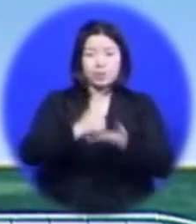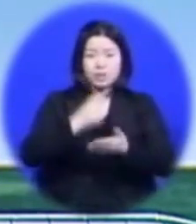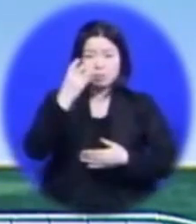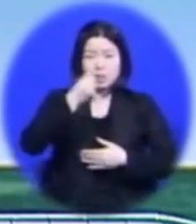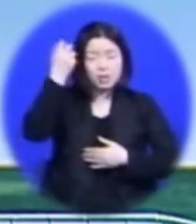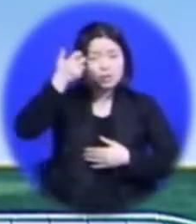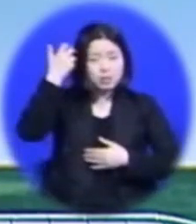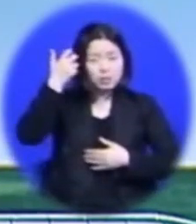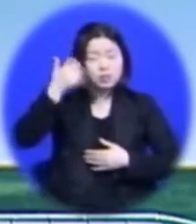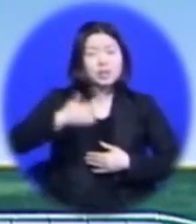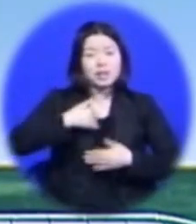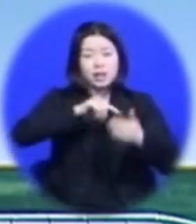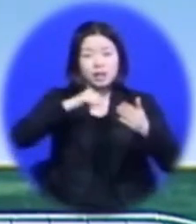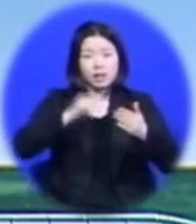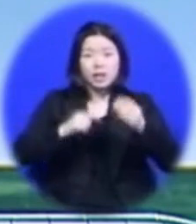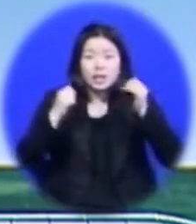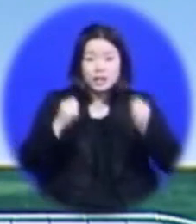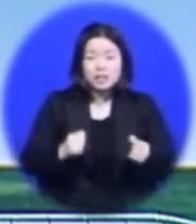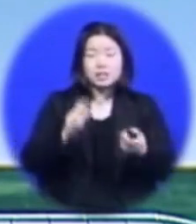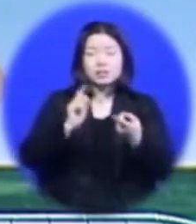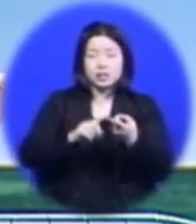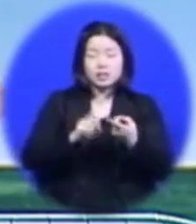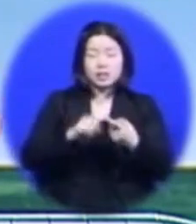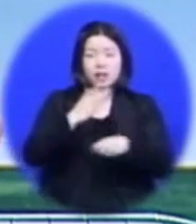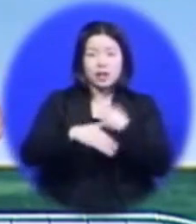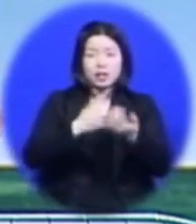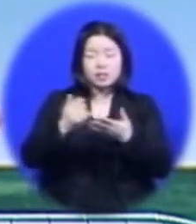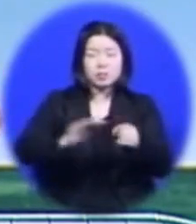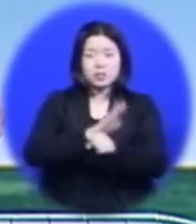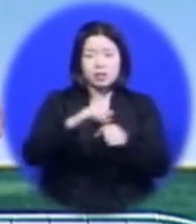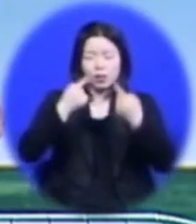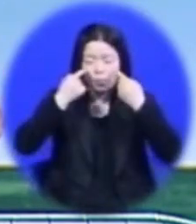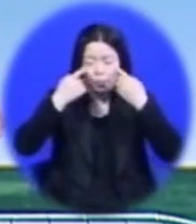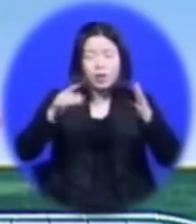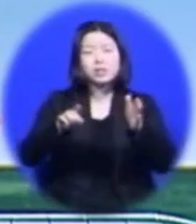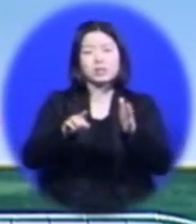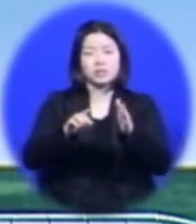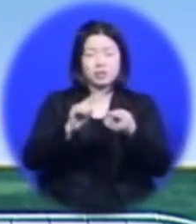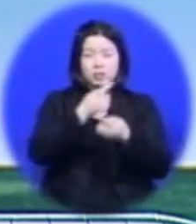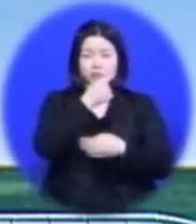성령이 내 안에 계시다는 것 자체가 하나님의 사랑의 확증이에요.